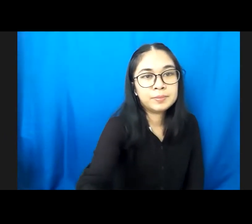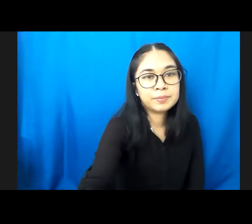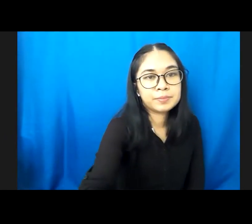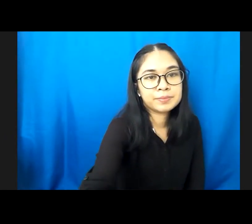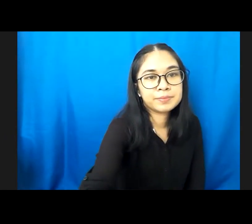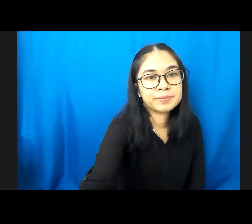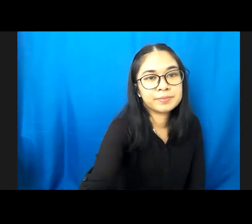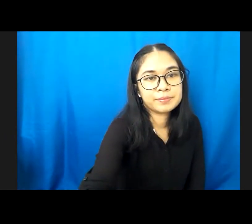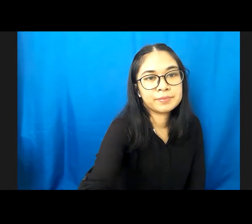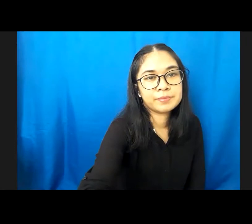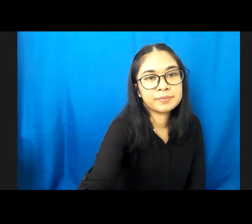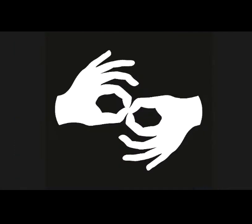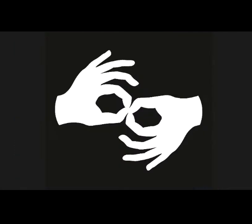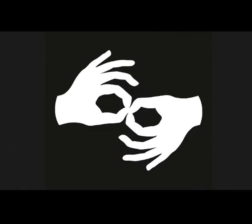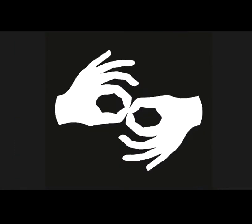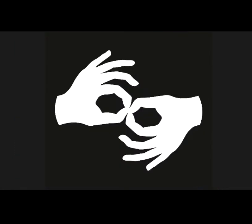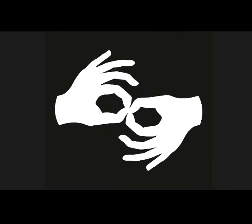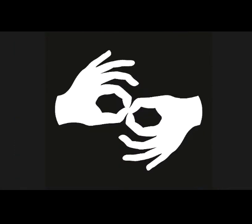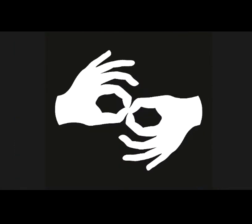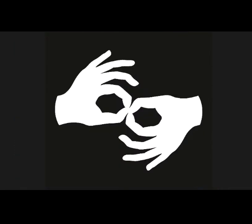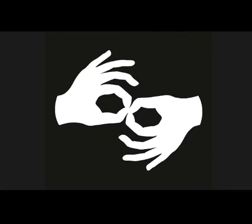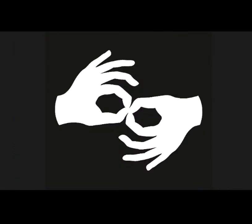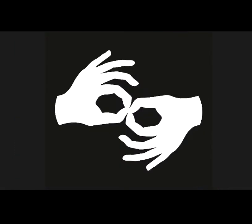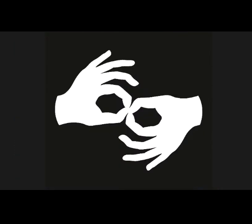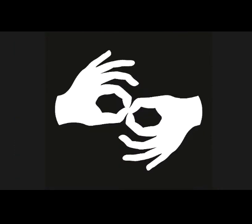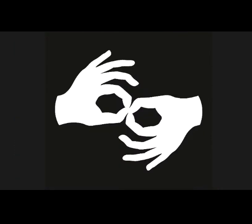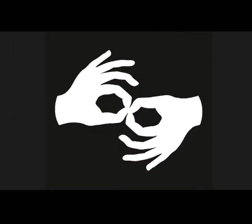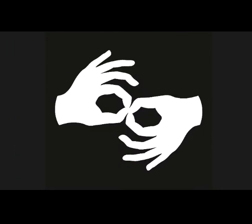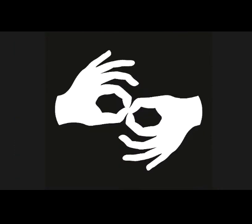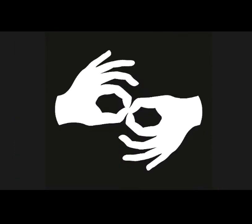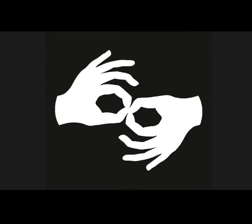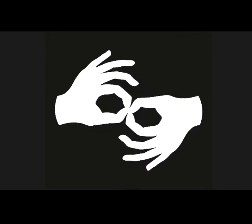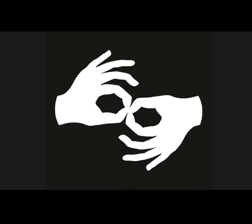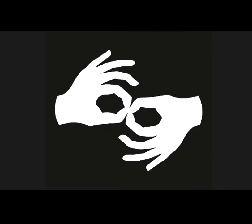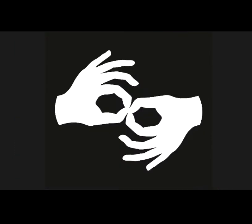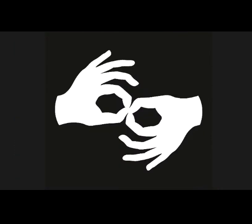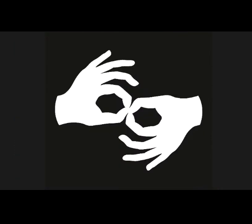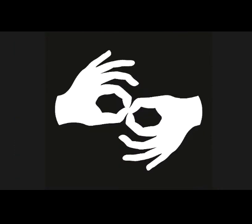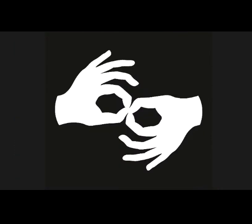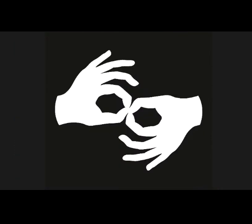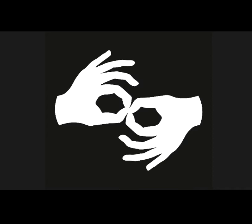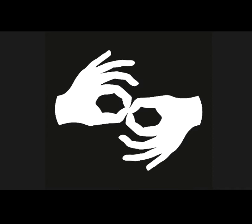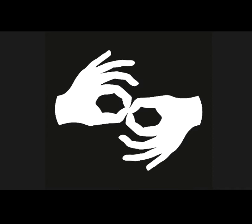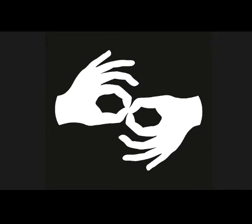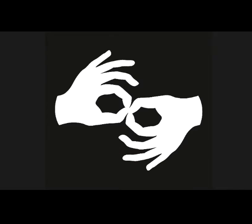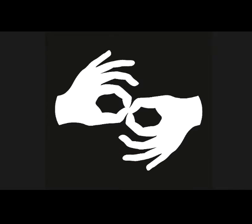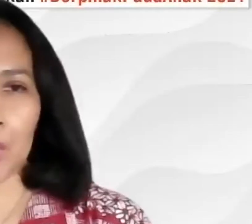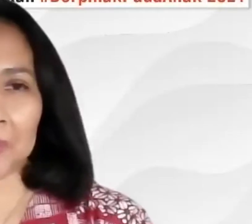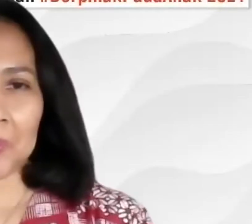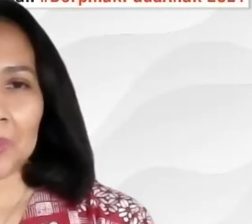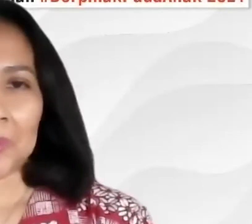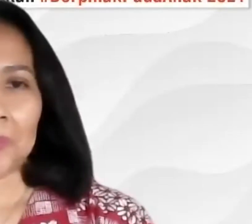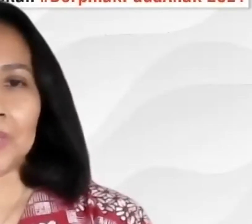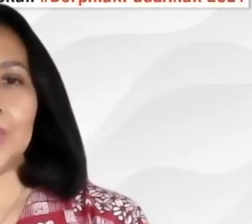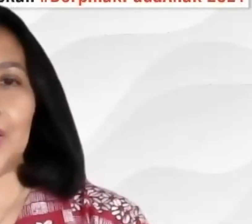Ada adik-adik atau anak-anak yang juga ikut berpartisipasi dalam sesi hari ini. Salam sejahtera dan salam sehat untuk kita